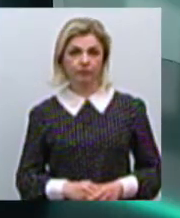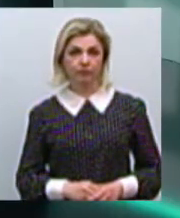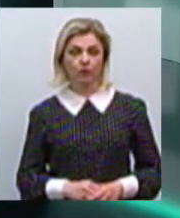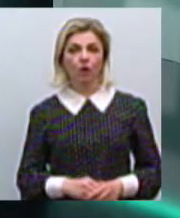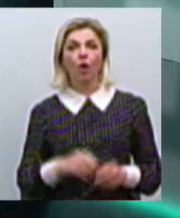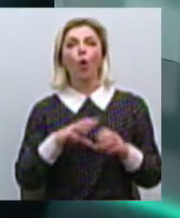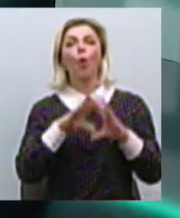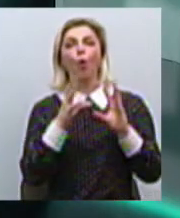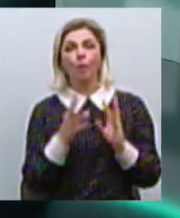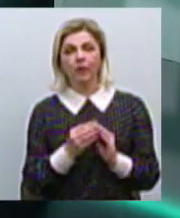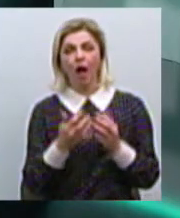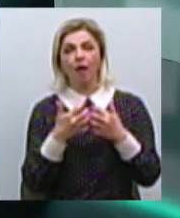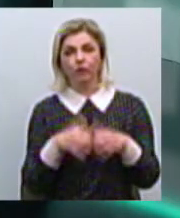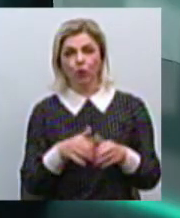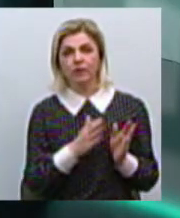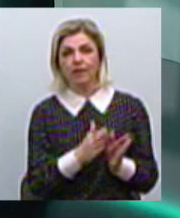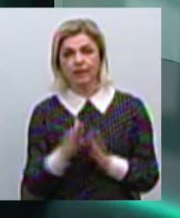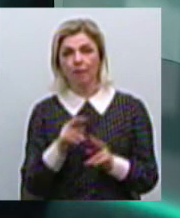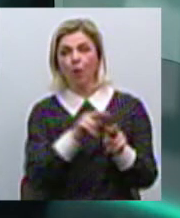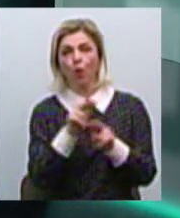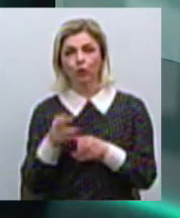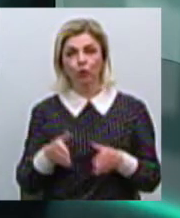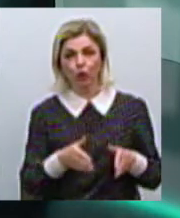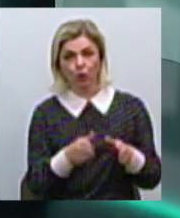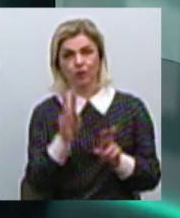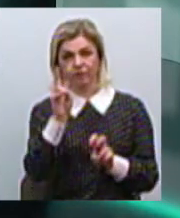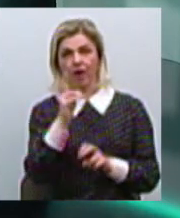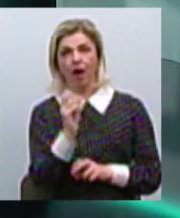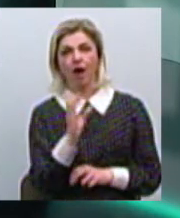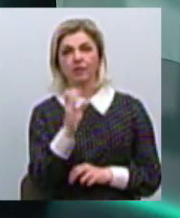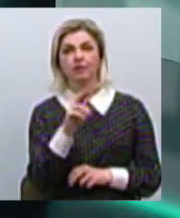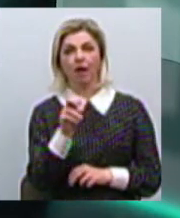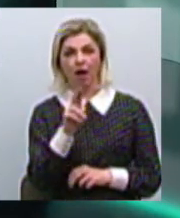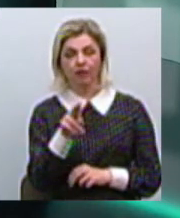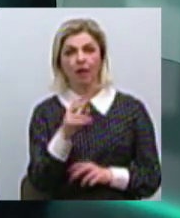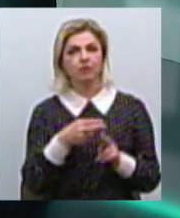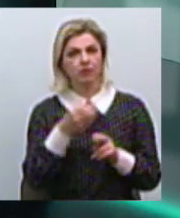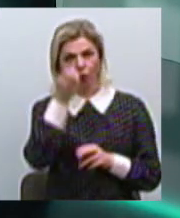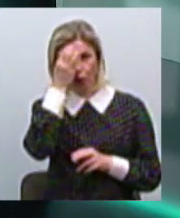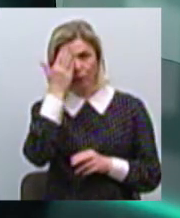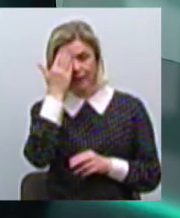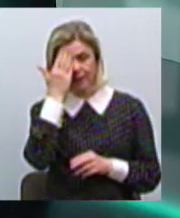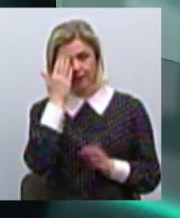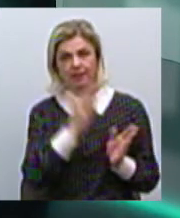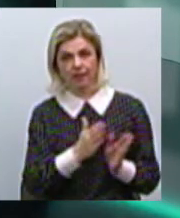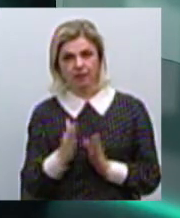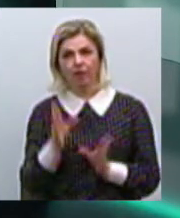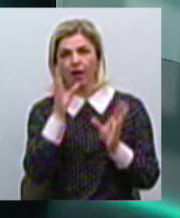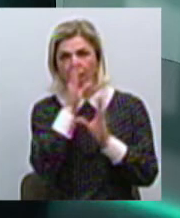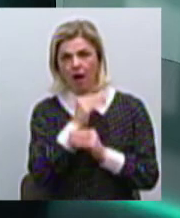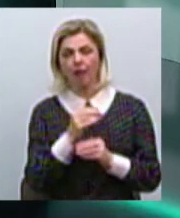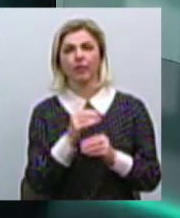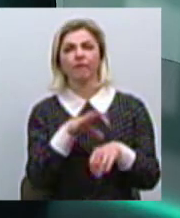Комплексна автоматизована система контролю автомобільних доріг «Каскад» – це інтелектуальна система, яка здатна виявляти дуже широкий